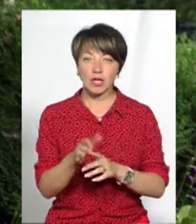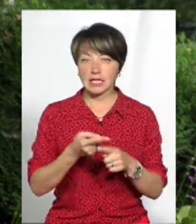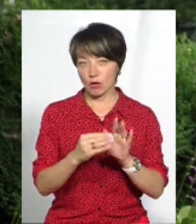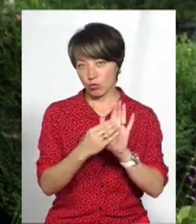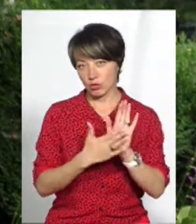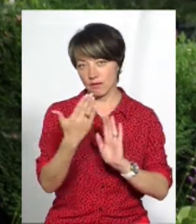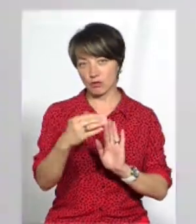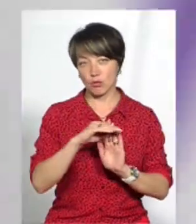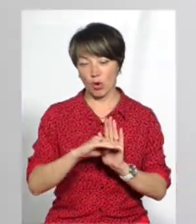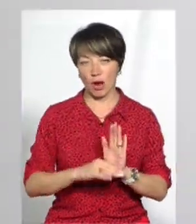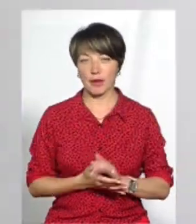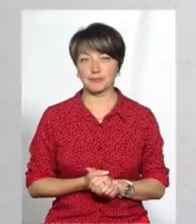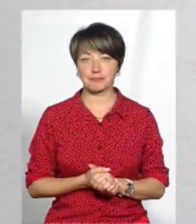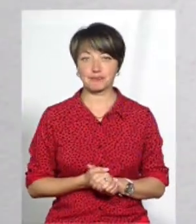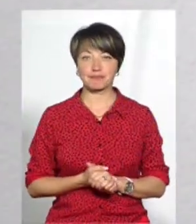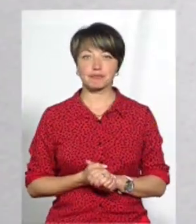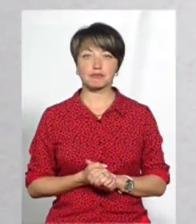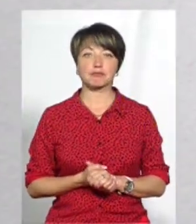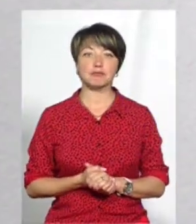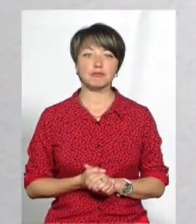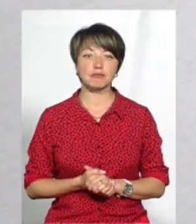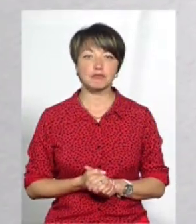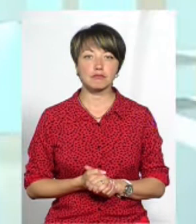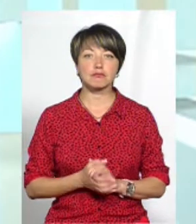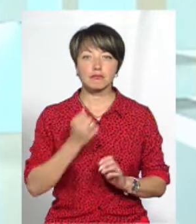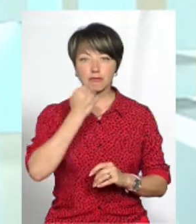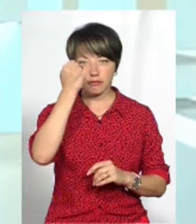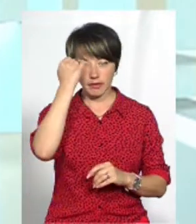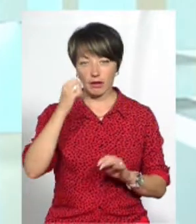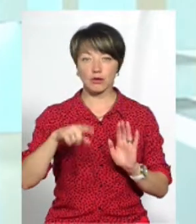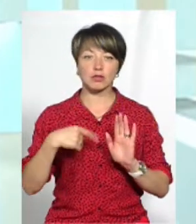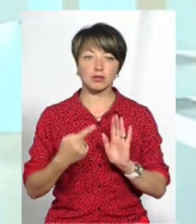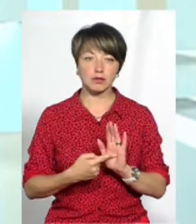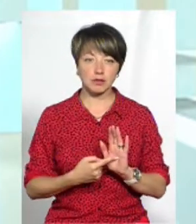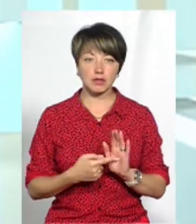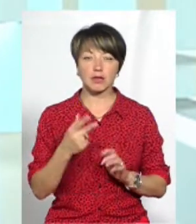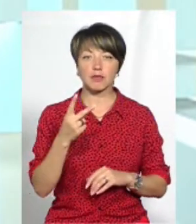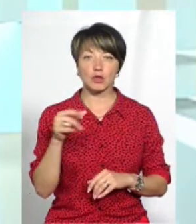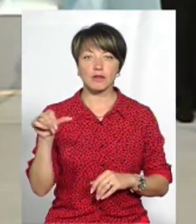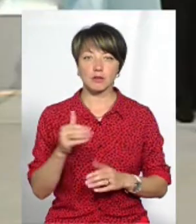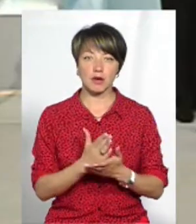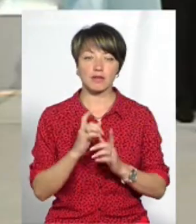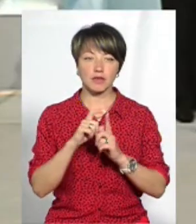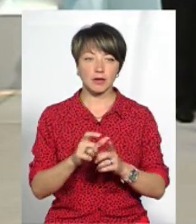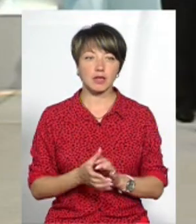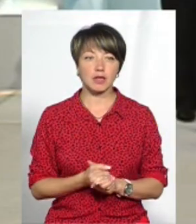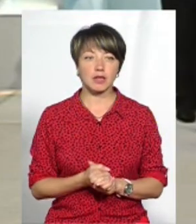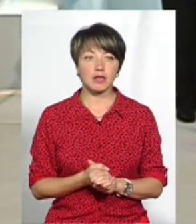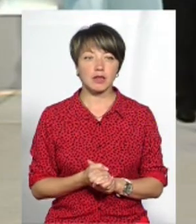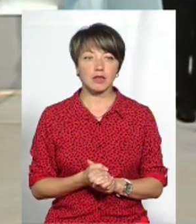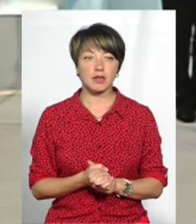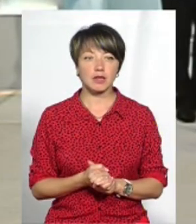пунктів вашої програми? Півтори хвилини маєте для відповіді, прошу.